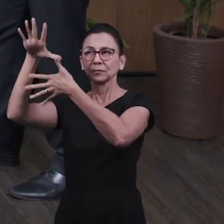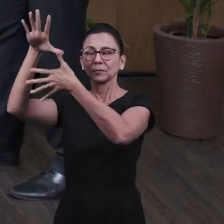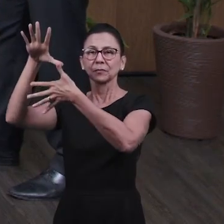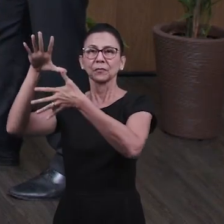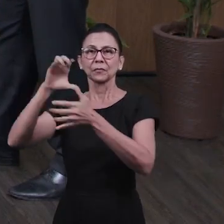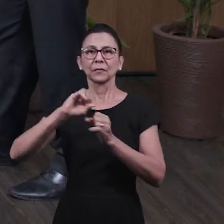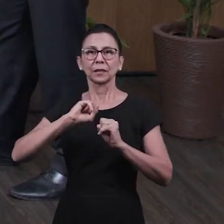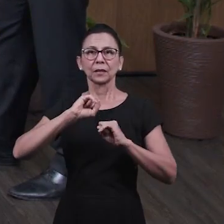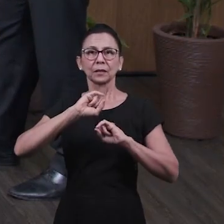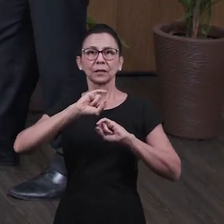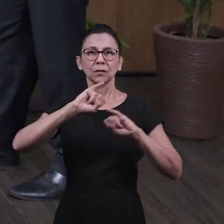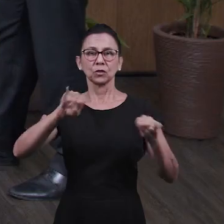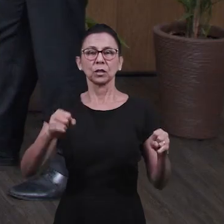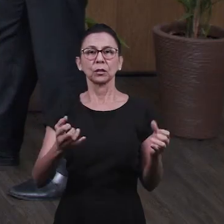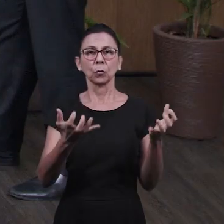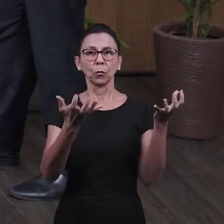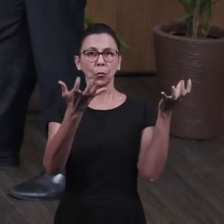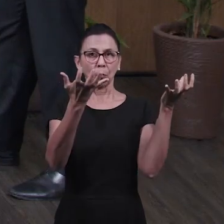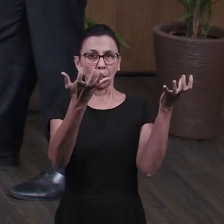nous approcher